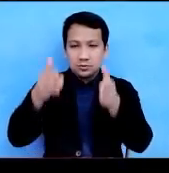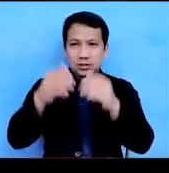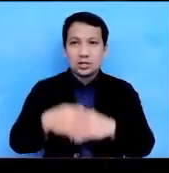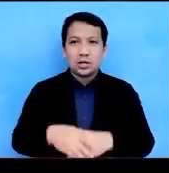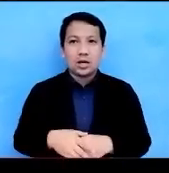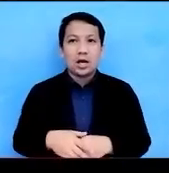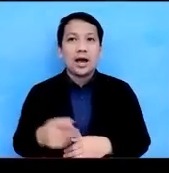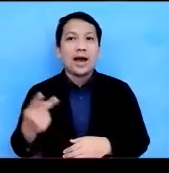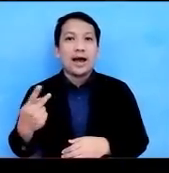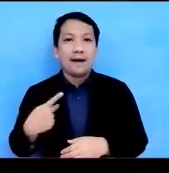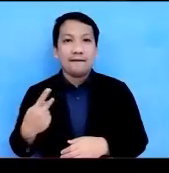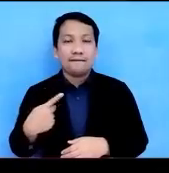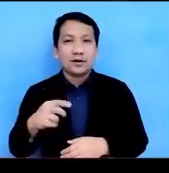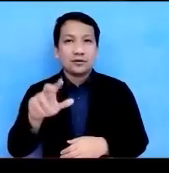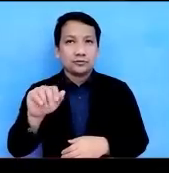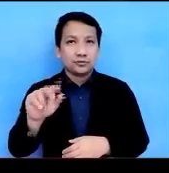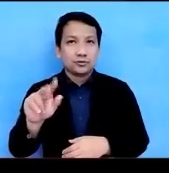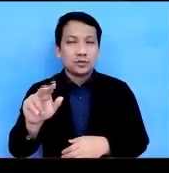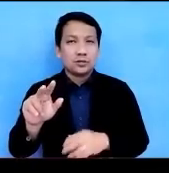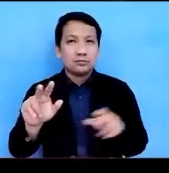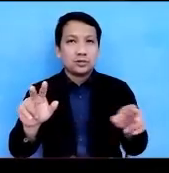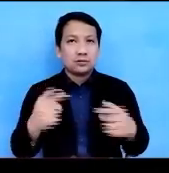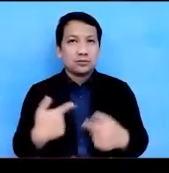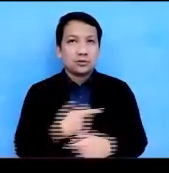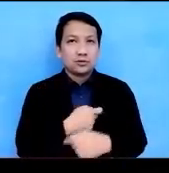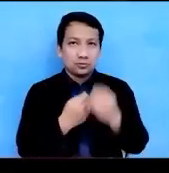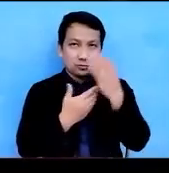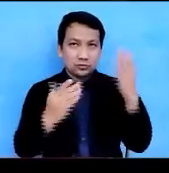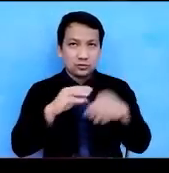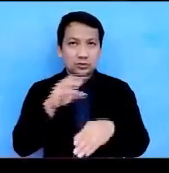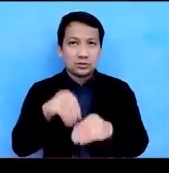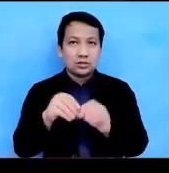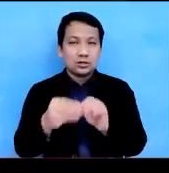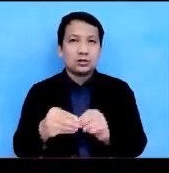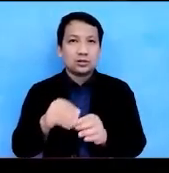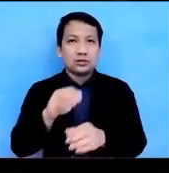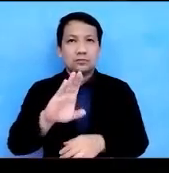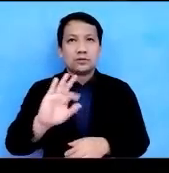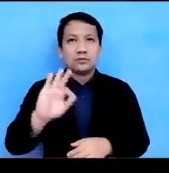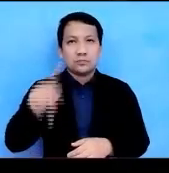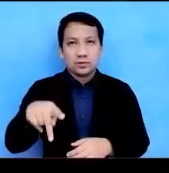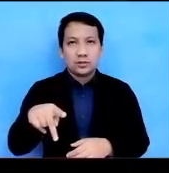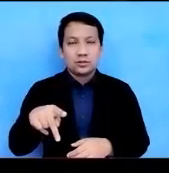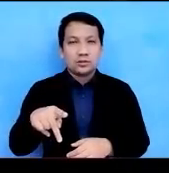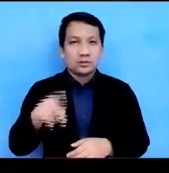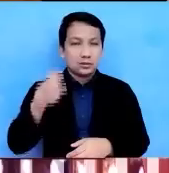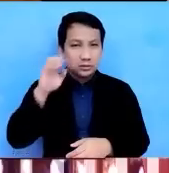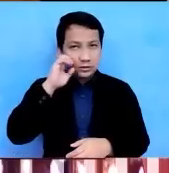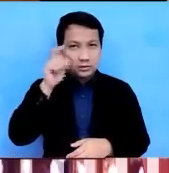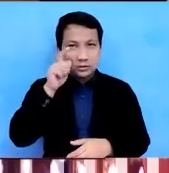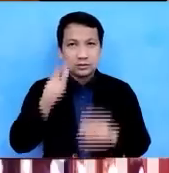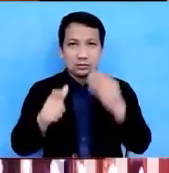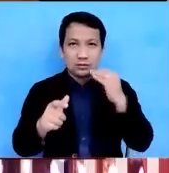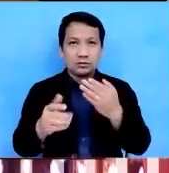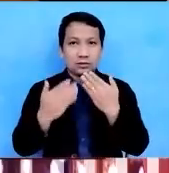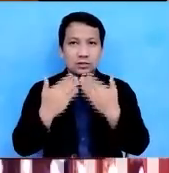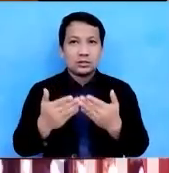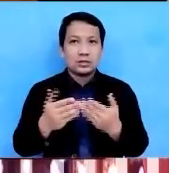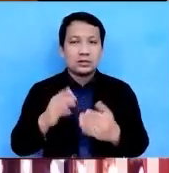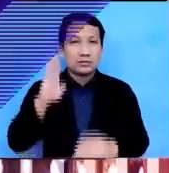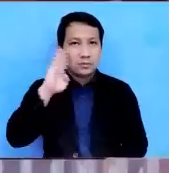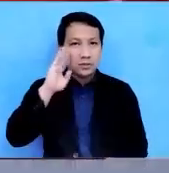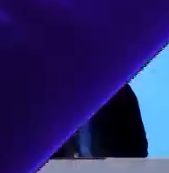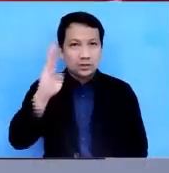ng 13 sugatan na naitala ang Bureau of Fire Protection. Bokmean? Maraming salamat, Brian Basa.